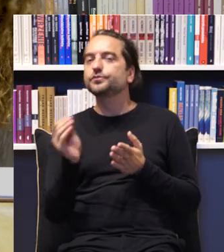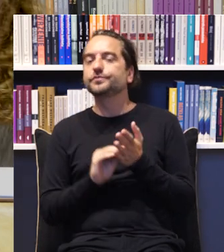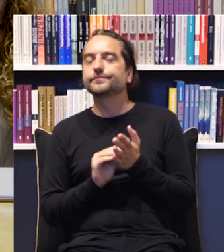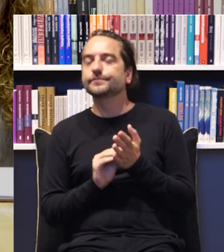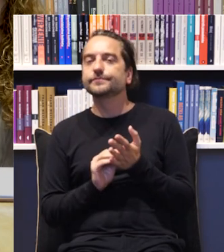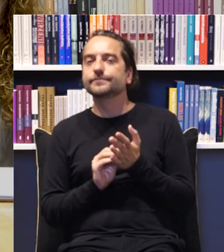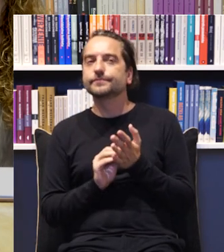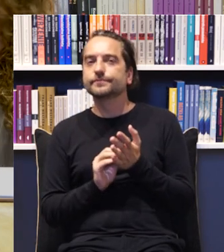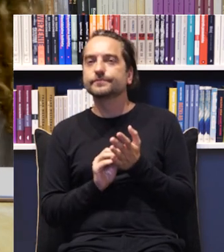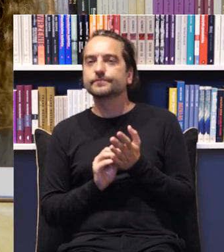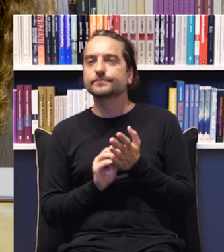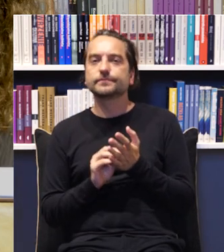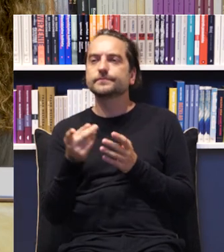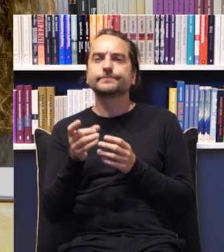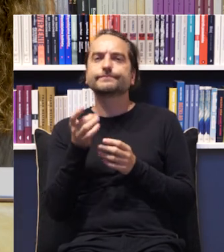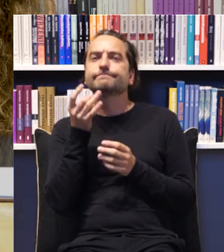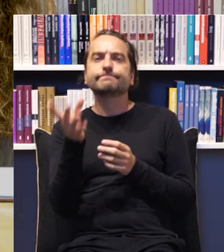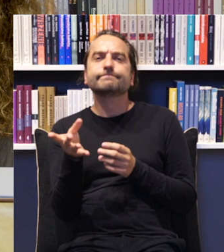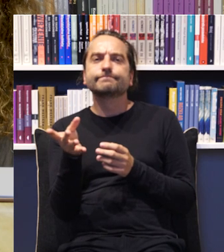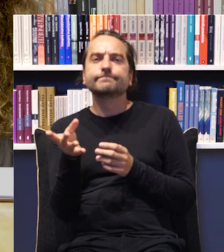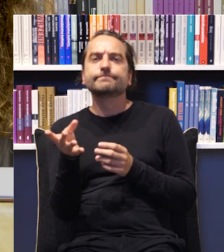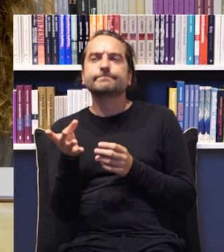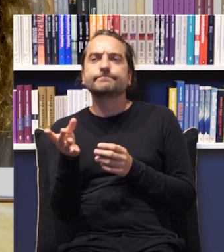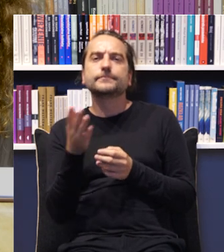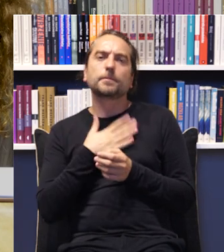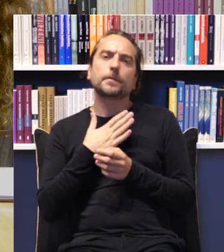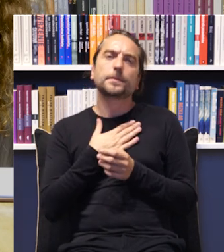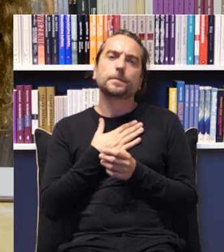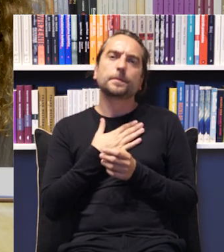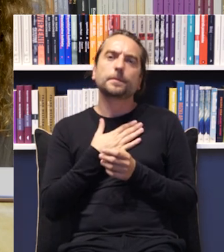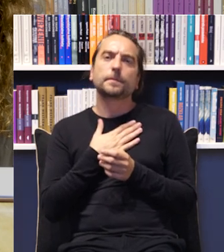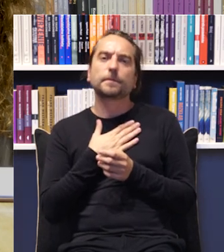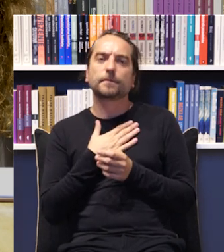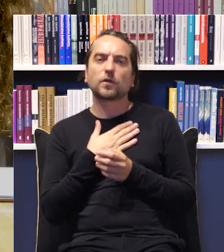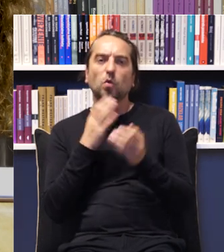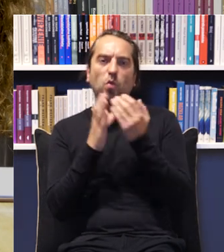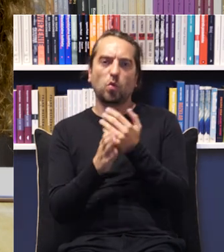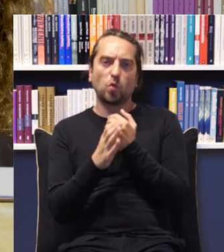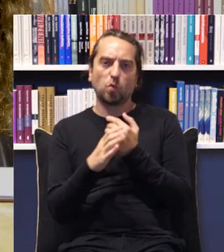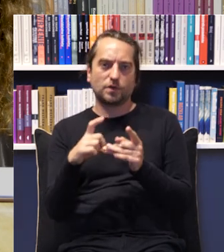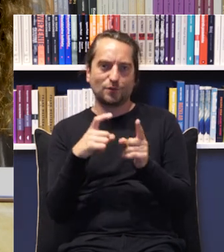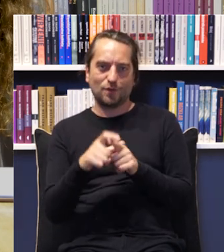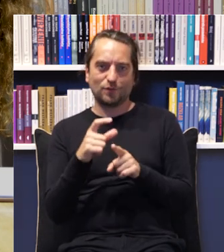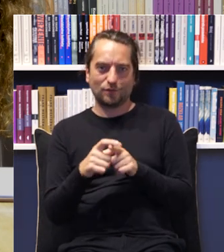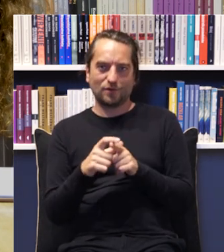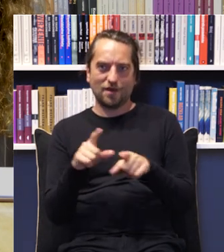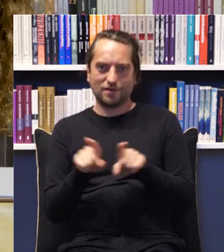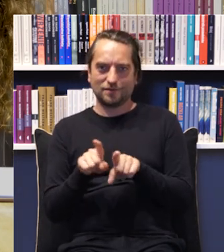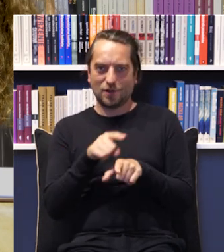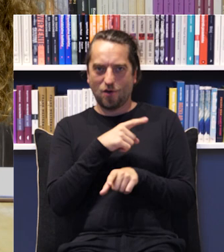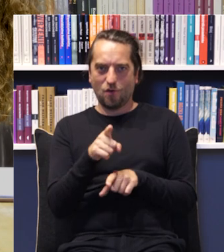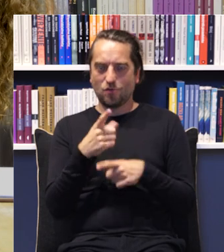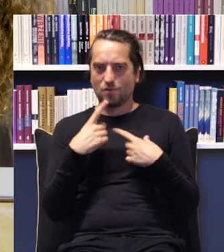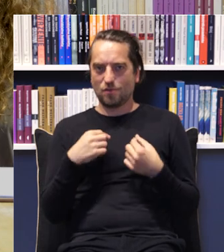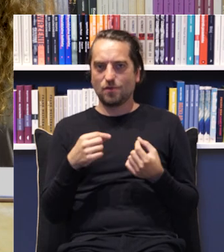o zarzut o to, że bo mamy właśnie, nie wiem, wulgarne słownictwo, no ale te same osoby zazwyczaj na